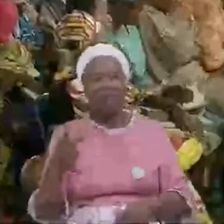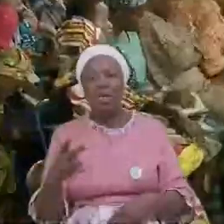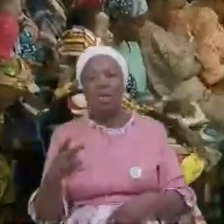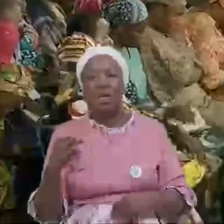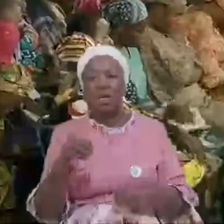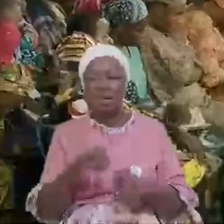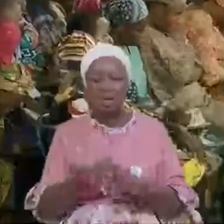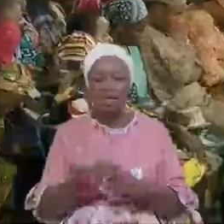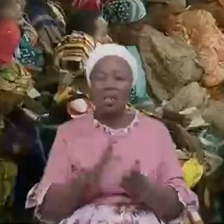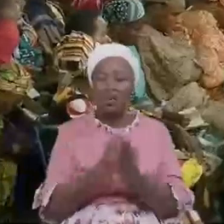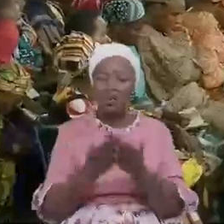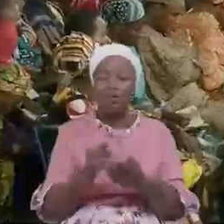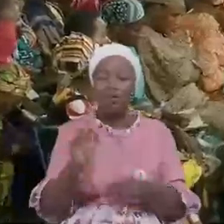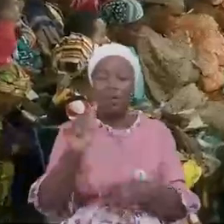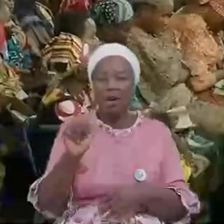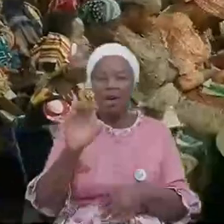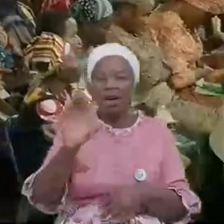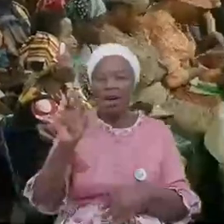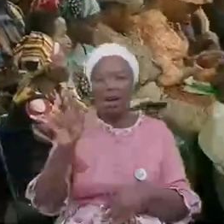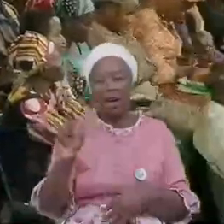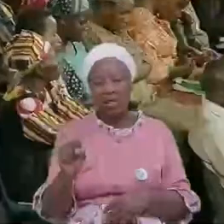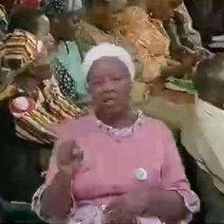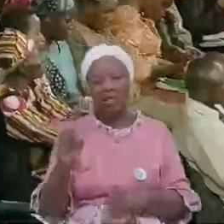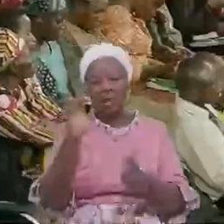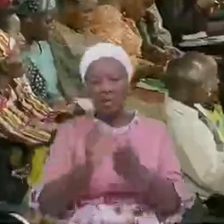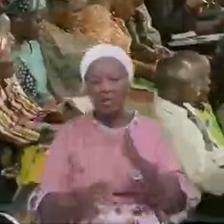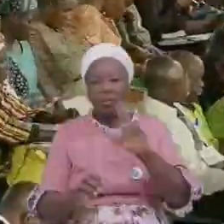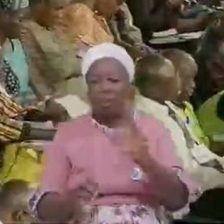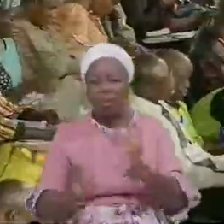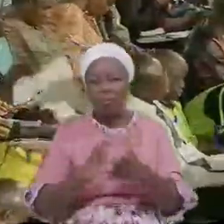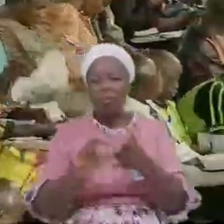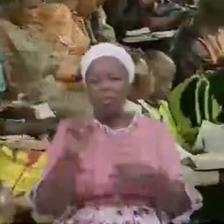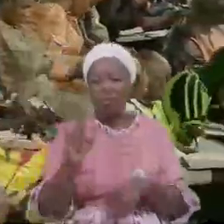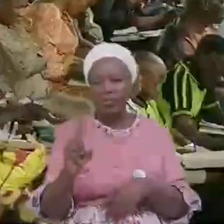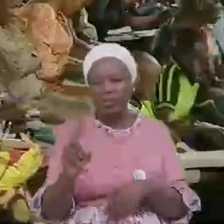Actes des Apôtres au chapitre 3, verset 1.